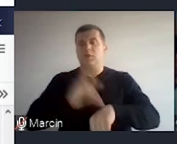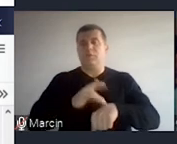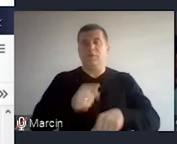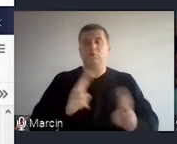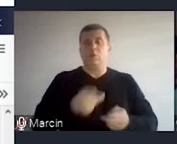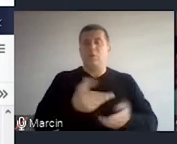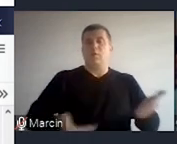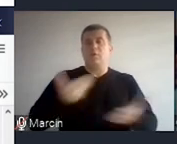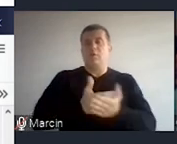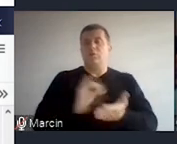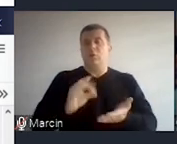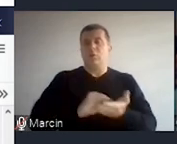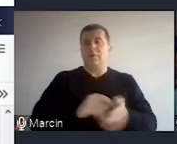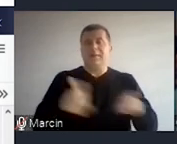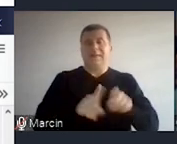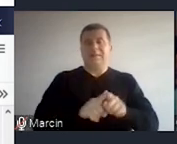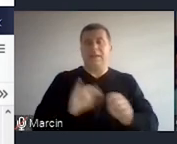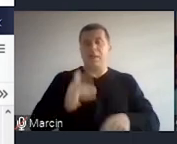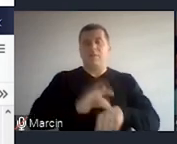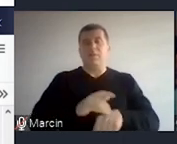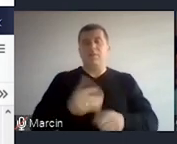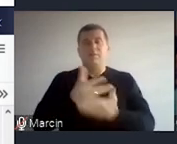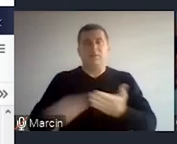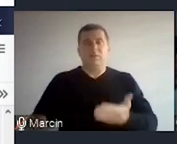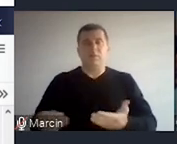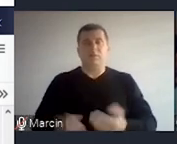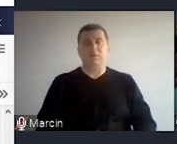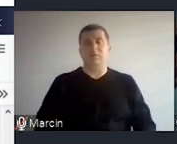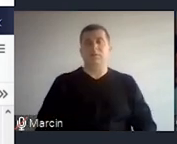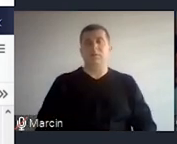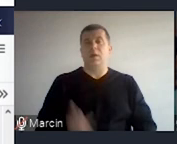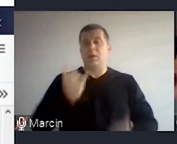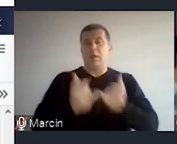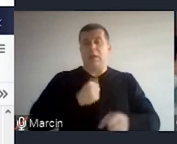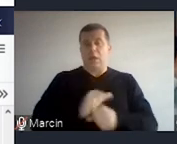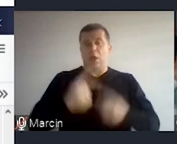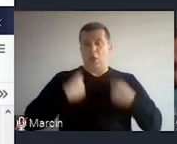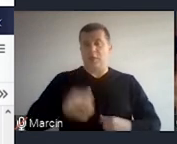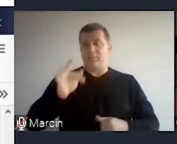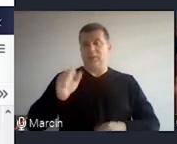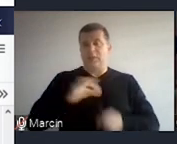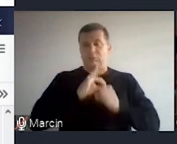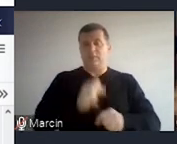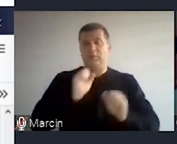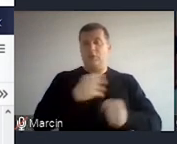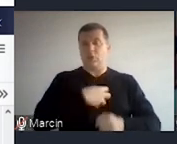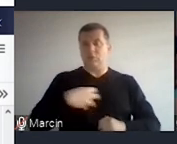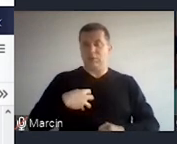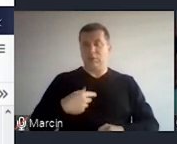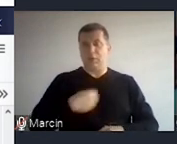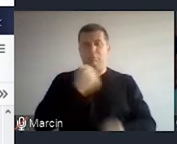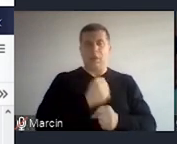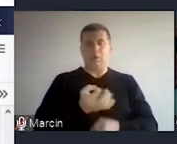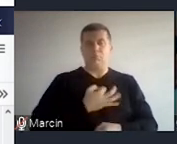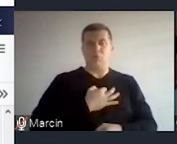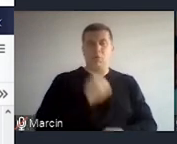o dofinansowanie, tak samo jak wynika wynagrodzenie. Jeśli jestem osobą fizyczną prowadzącą działalność, która pracuje w